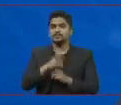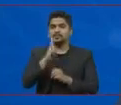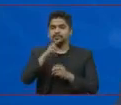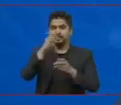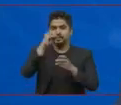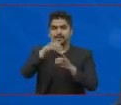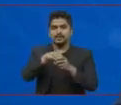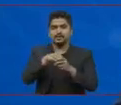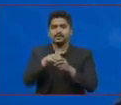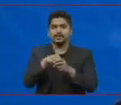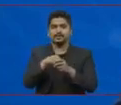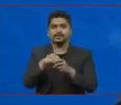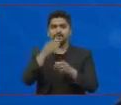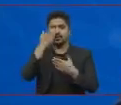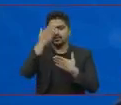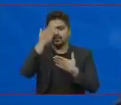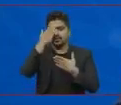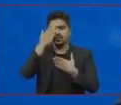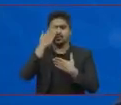जसमा रोग